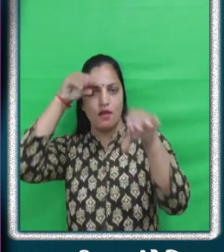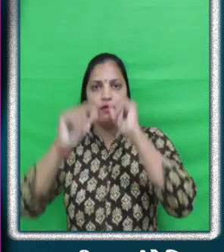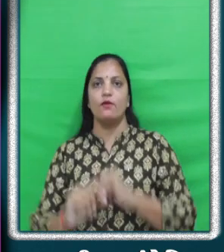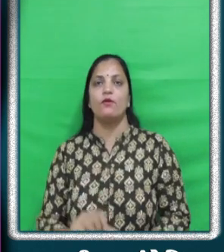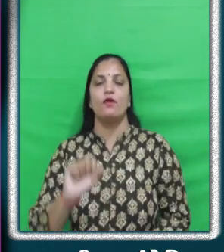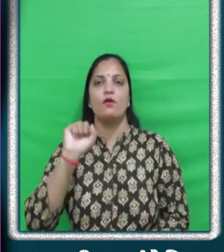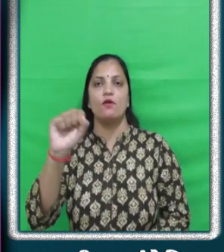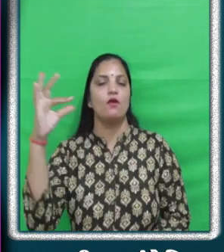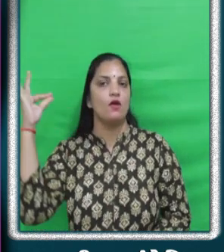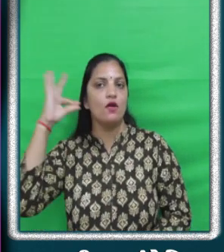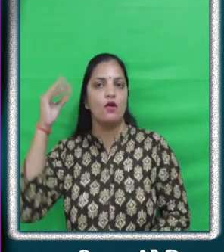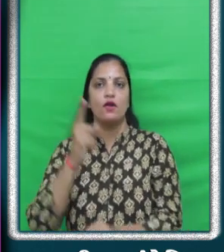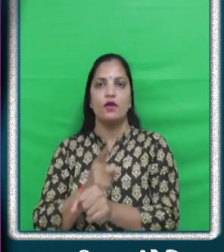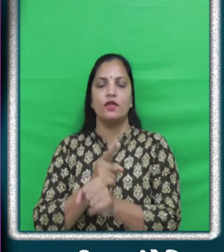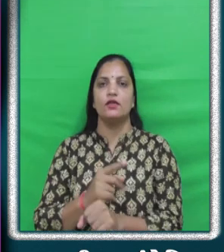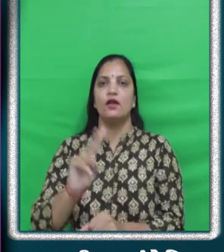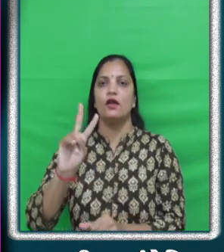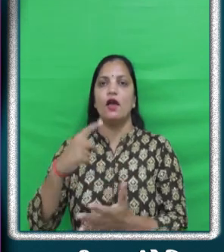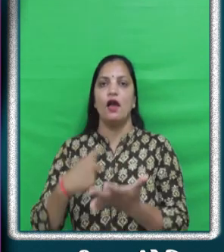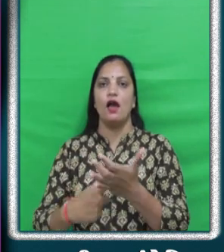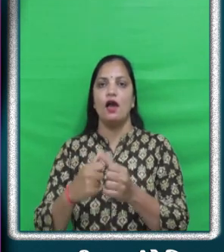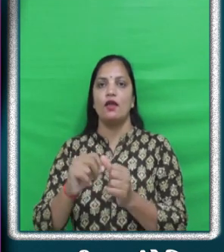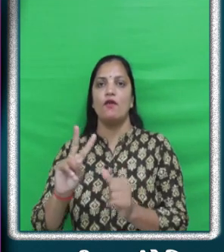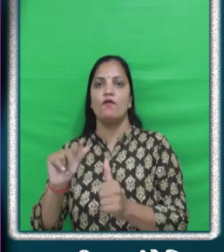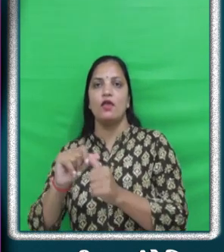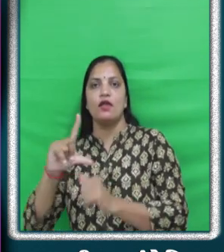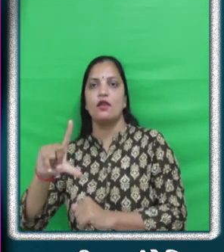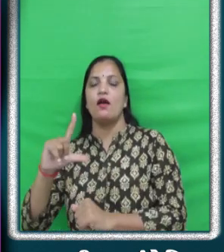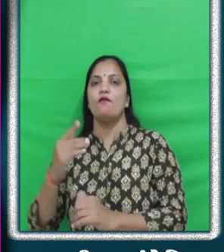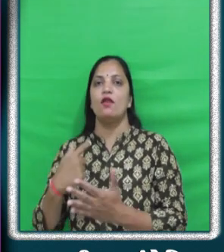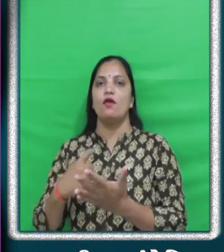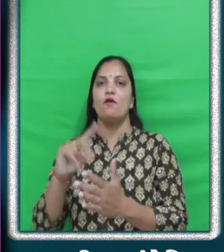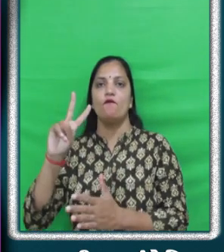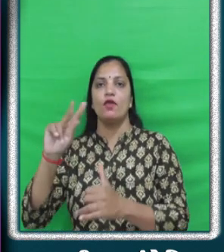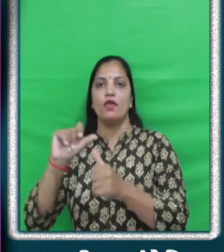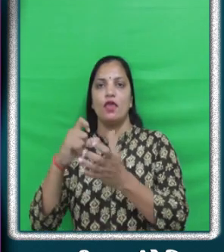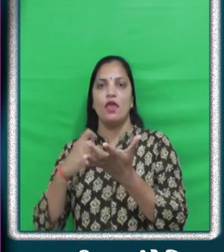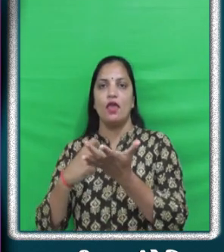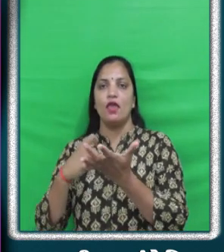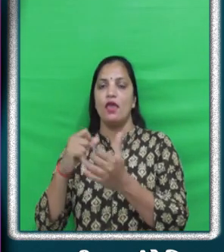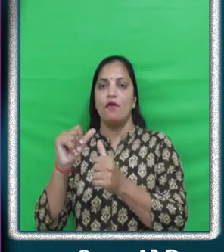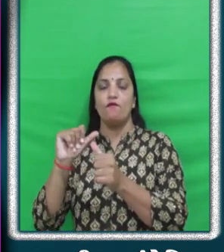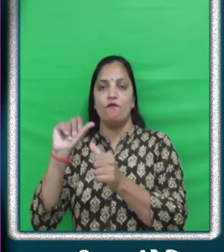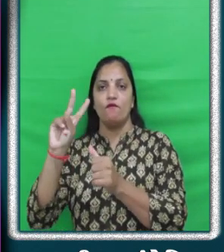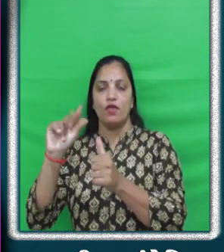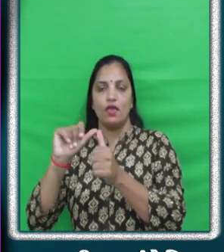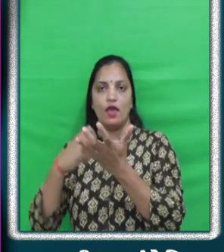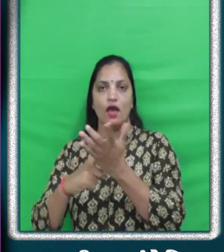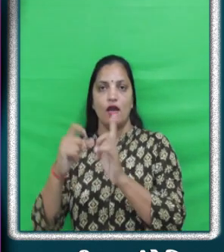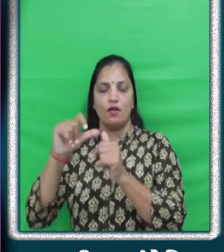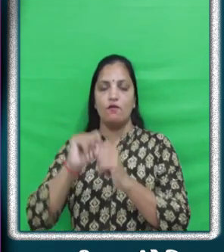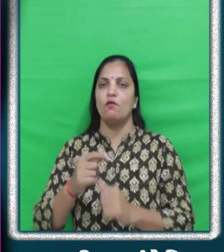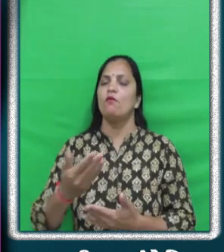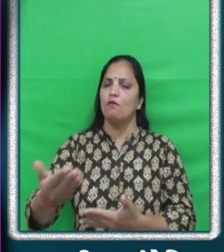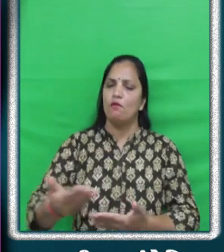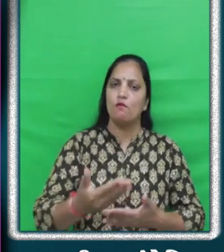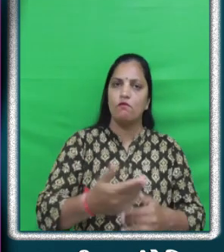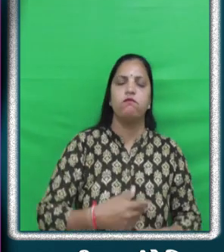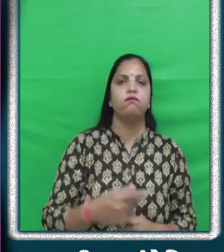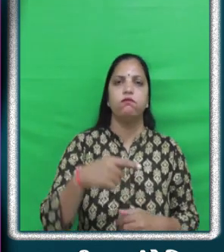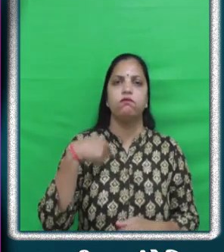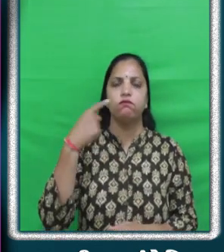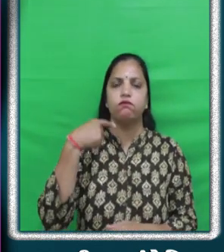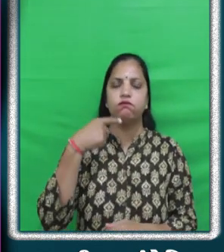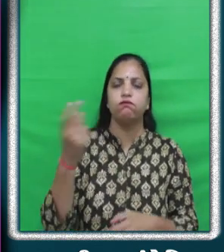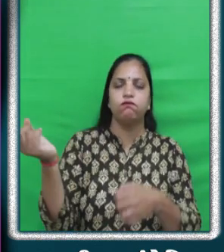वर्धा मॉडल स्कूल लीमड़ी में आप सौ विद्यार्थी मित्रों हार्दिक स्वागत करूँ छू। जे विद्यार्थी मित्रों जोड़ाई गया